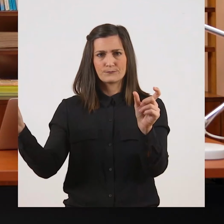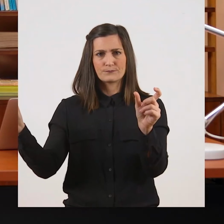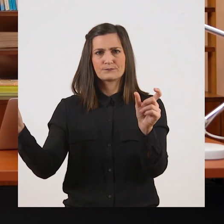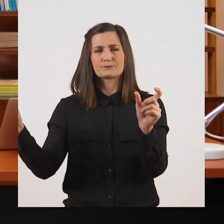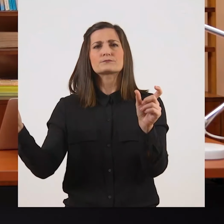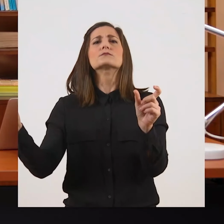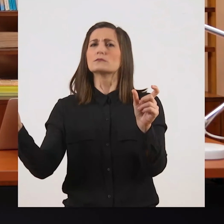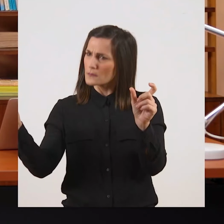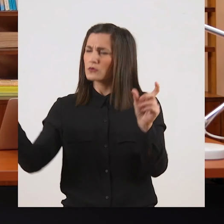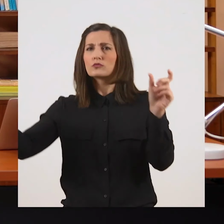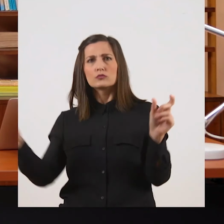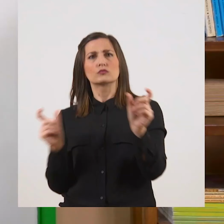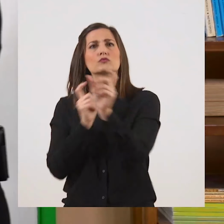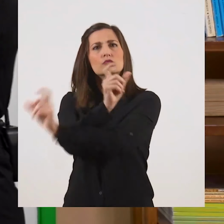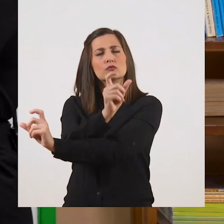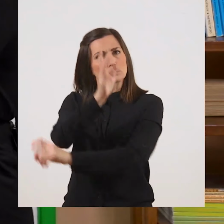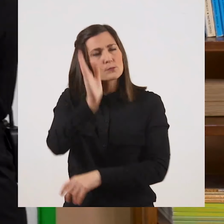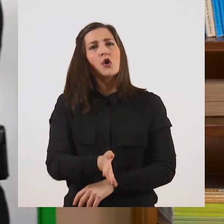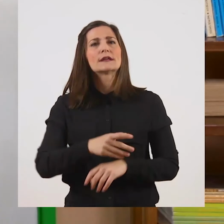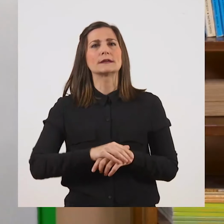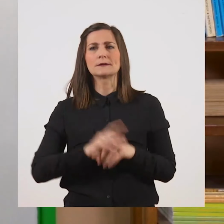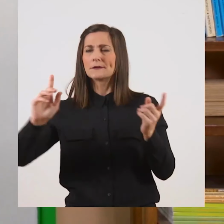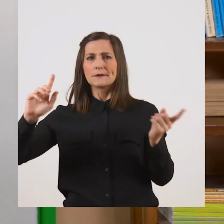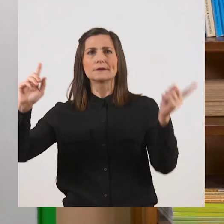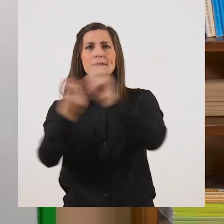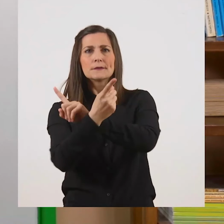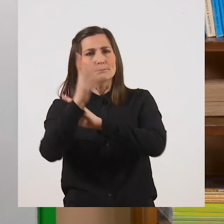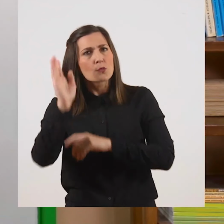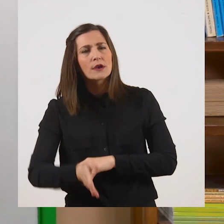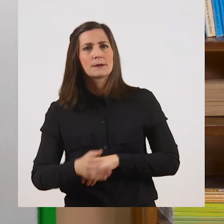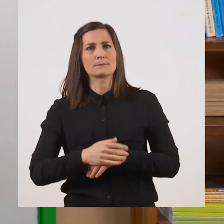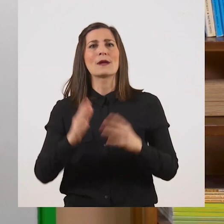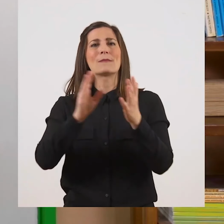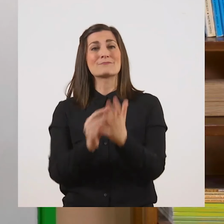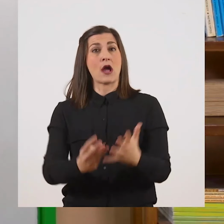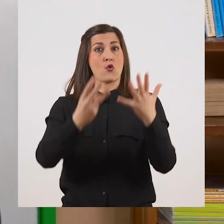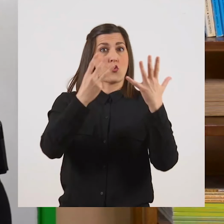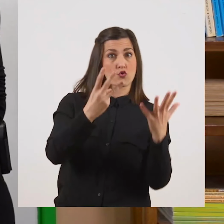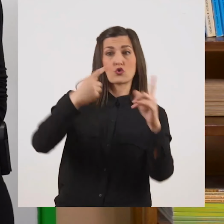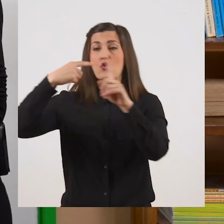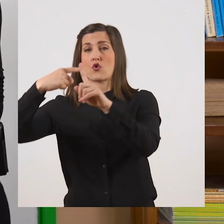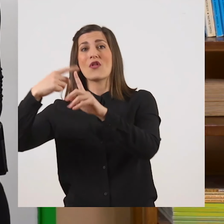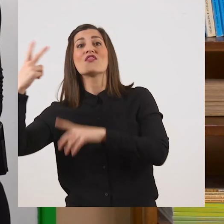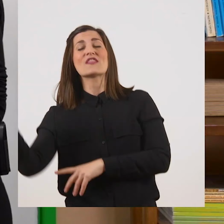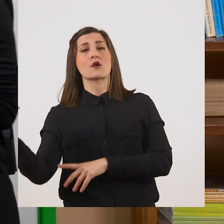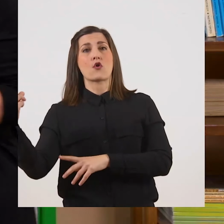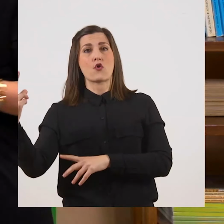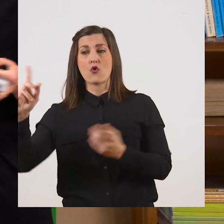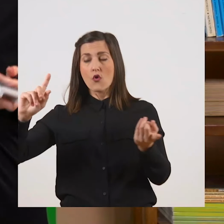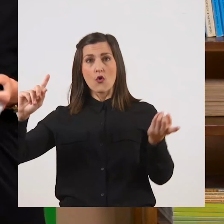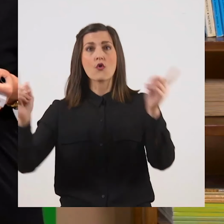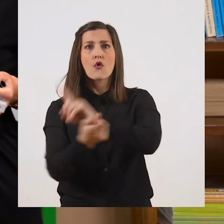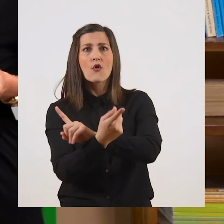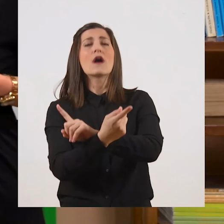Να αλλάξουν θέση. Να κάτσει από εδώ το 8 και από εδώ το 2. Αλλά